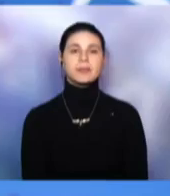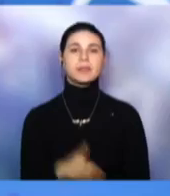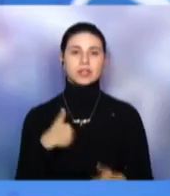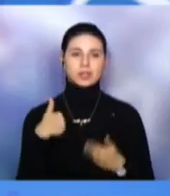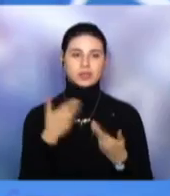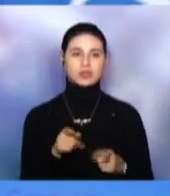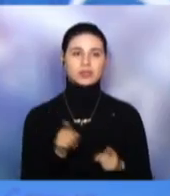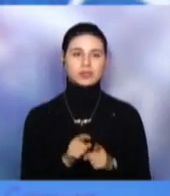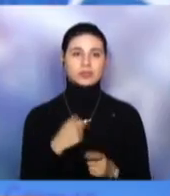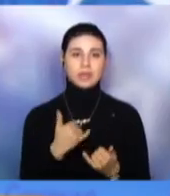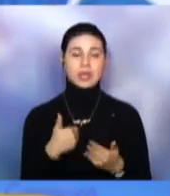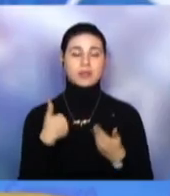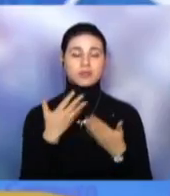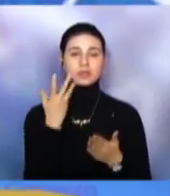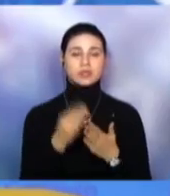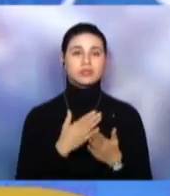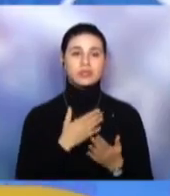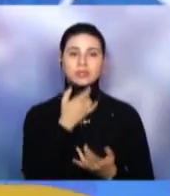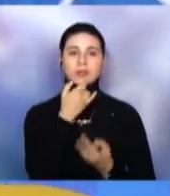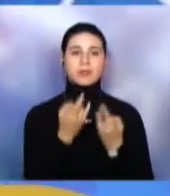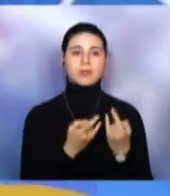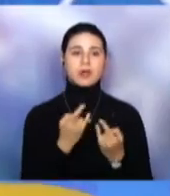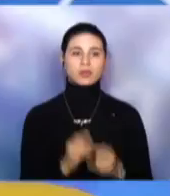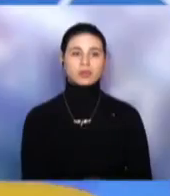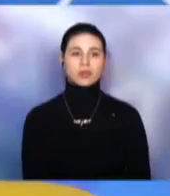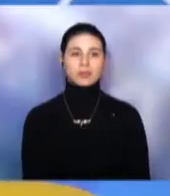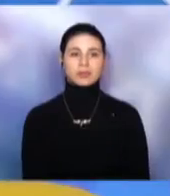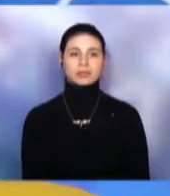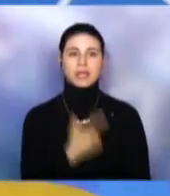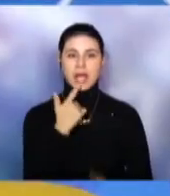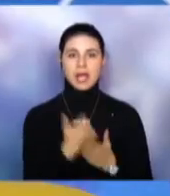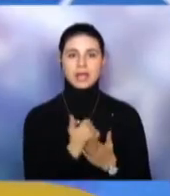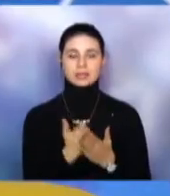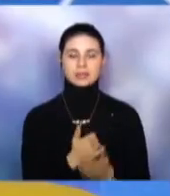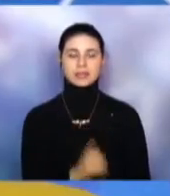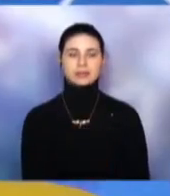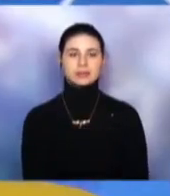ერთხელ მაქვს შანსი და მივულოცავ ჩვენს მაყურებელს ახალ წელს.